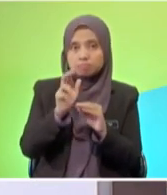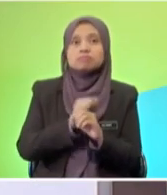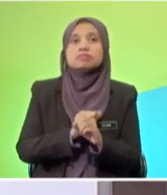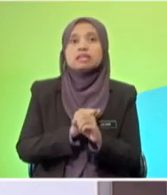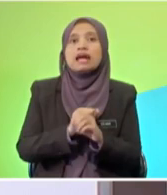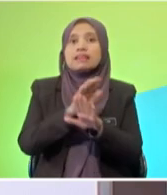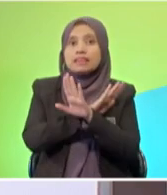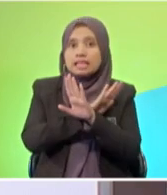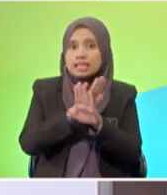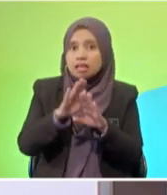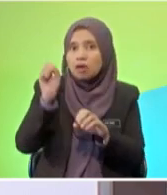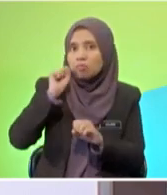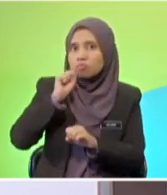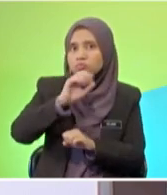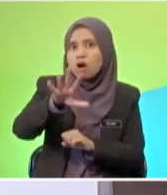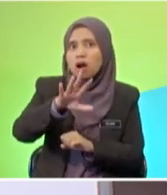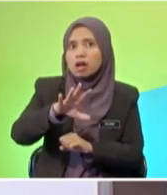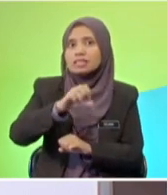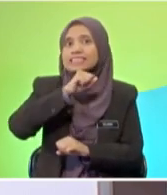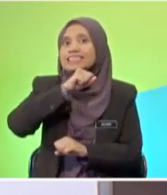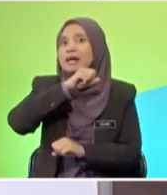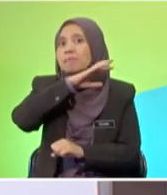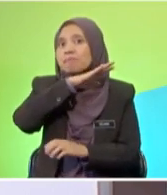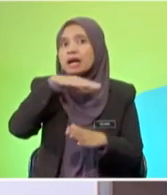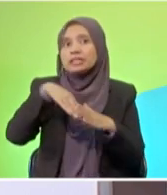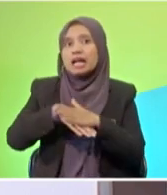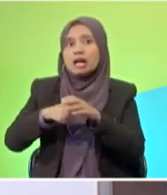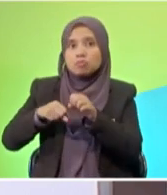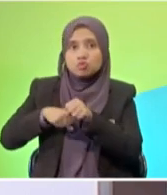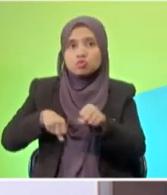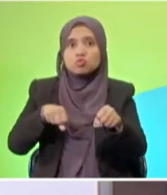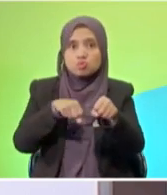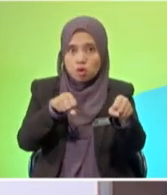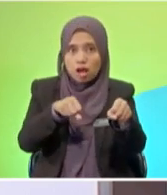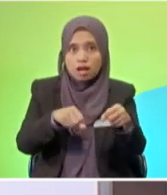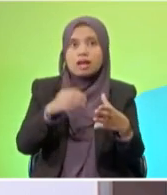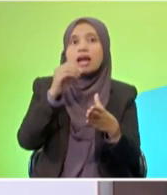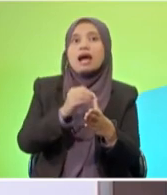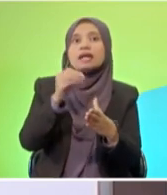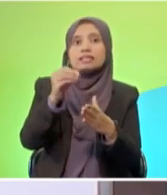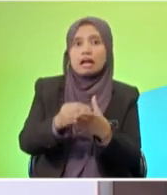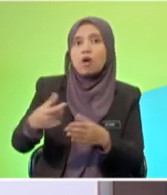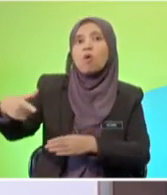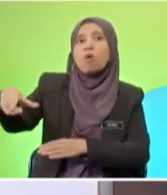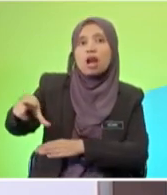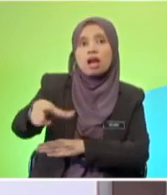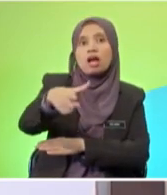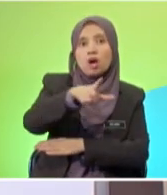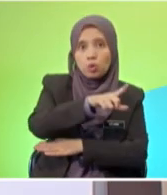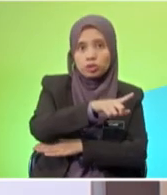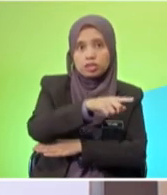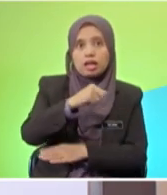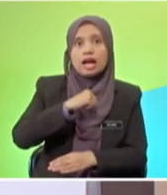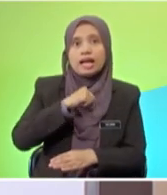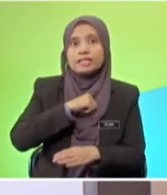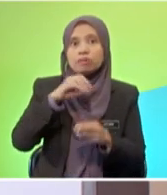yaitu tidak membuang sampah ke dalam sungai atau pun laut ini ada yang ketiga